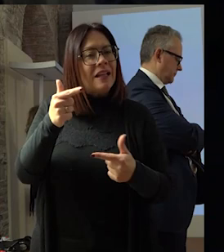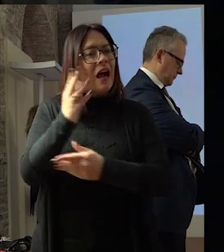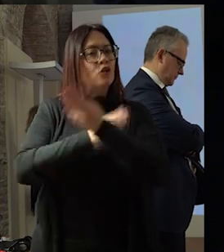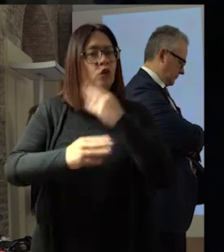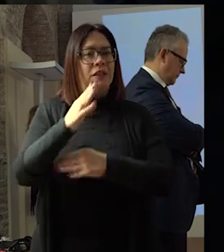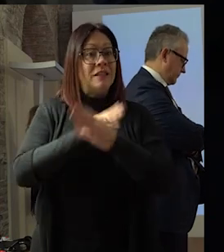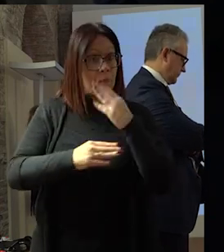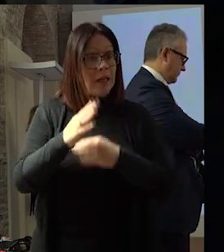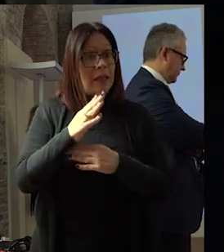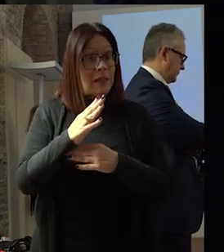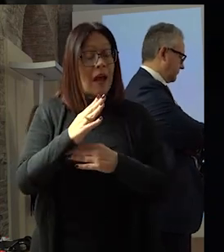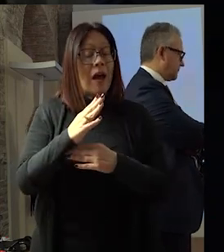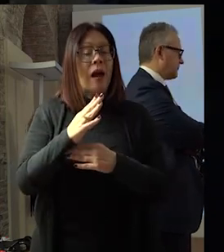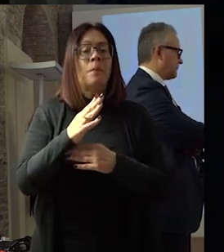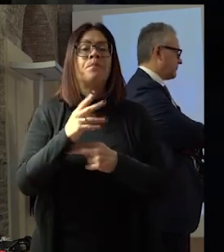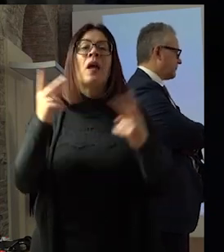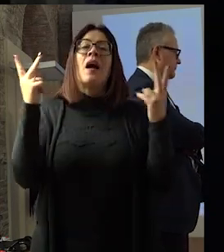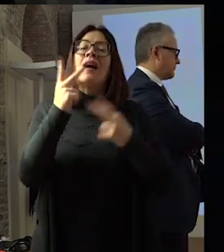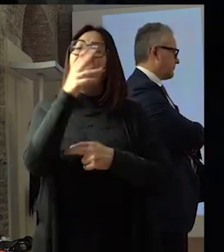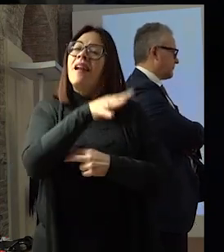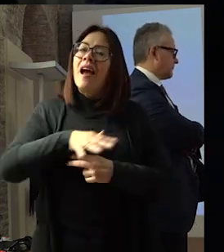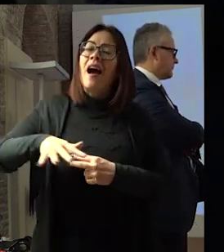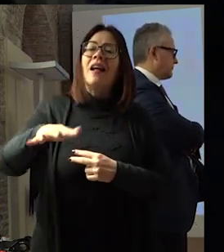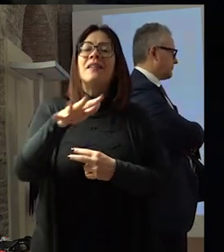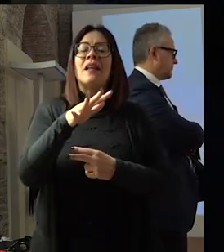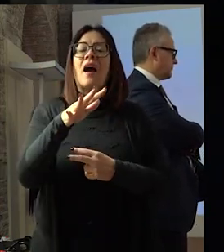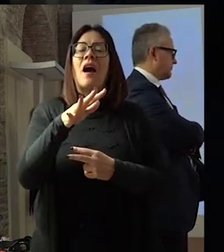queste realtà che